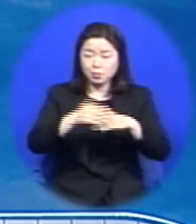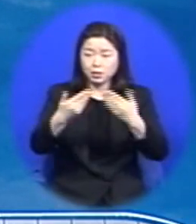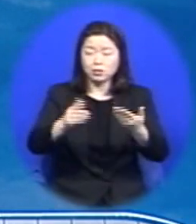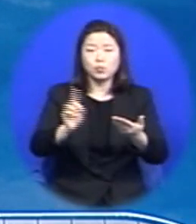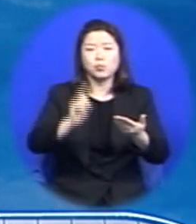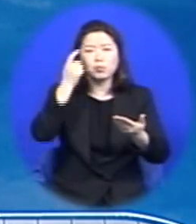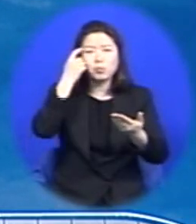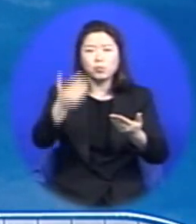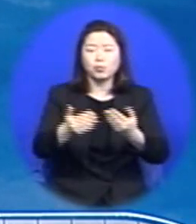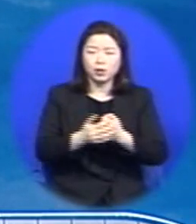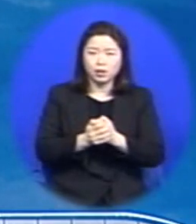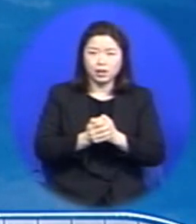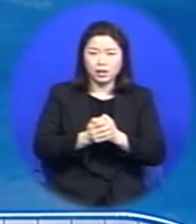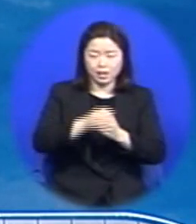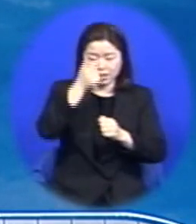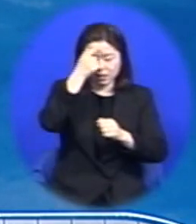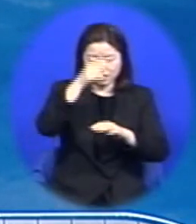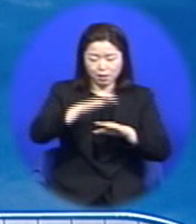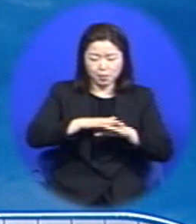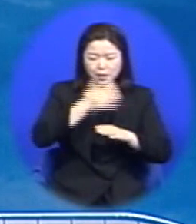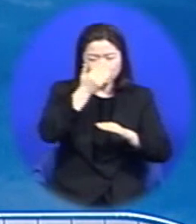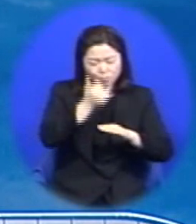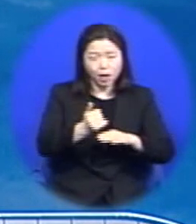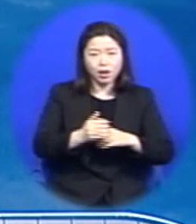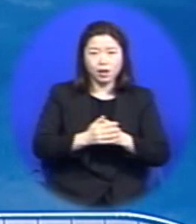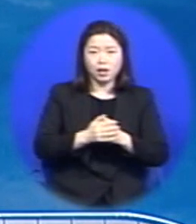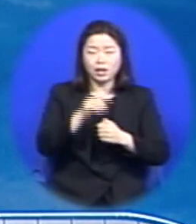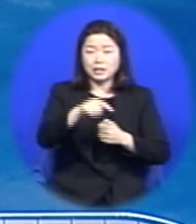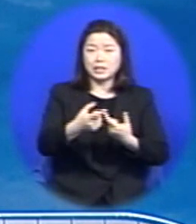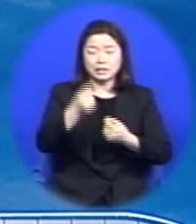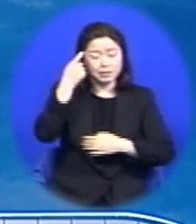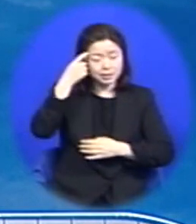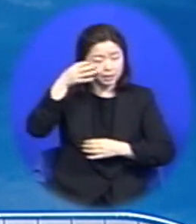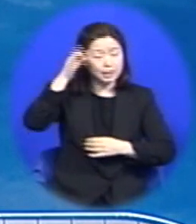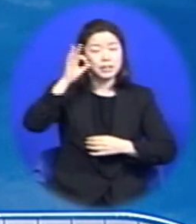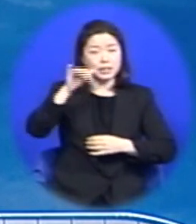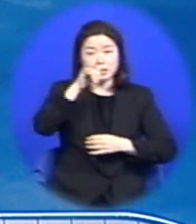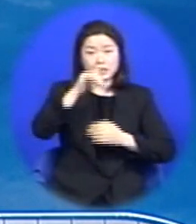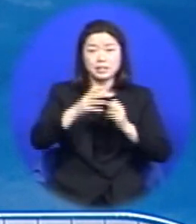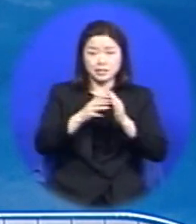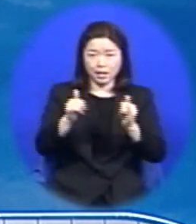드립니까? 예배가 지겹다. 이런 생각이 드시는 분들이